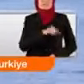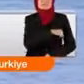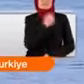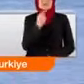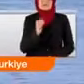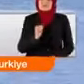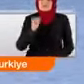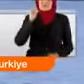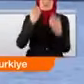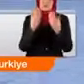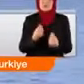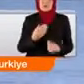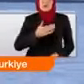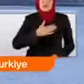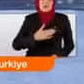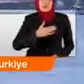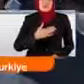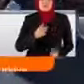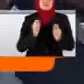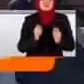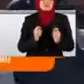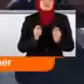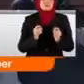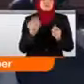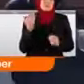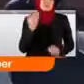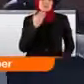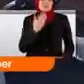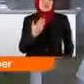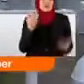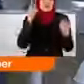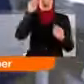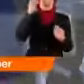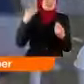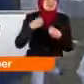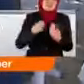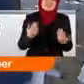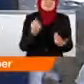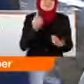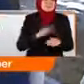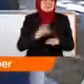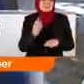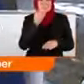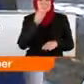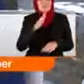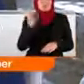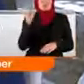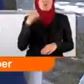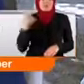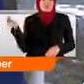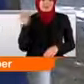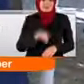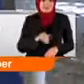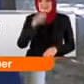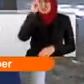Yani Nefes almakta bile zorlanacağınız Allah ne verdiyse artık geliyoruz sıcaktan karşılık Burası çok